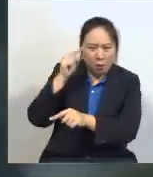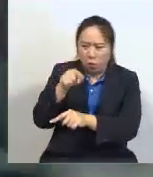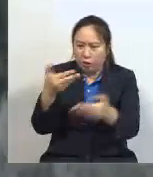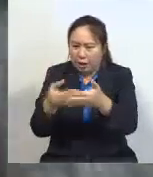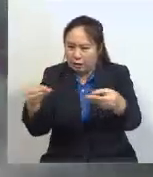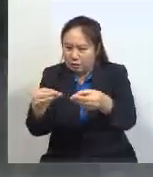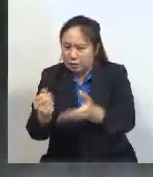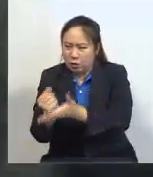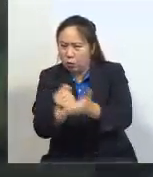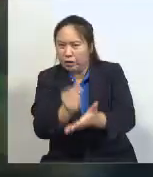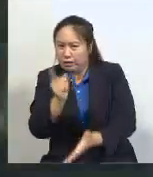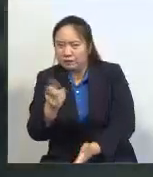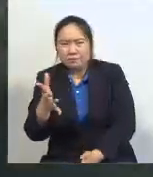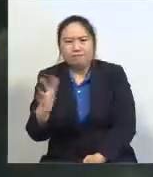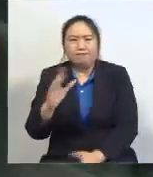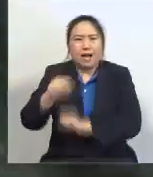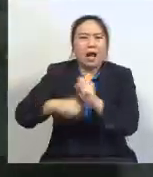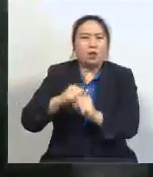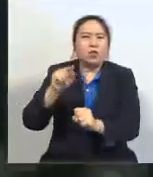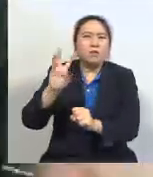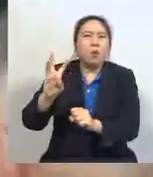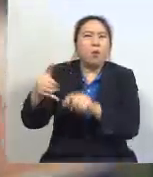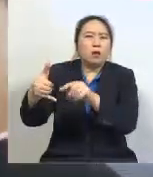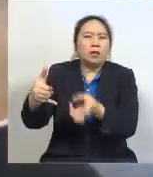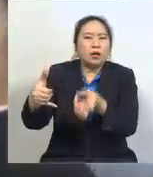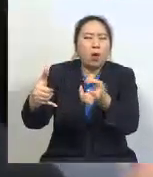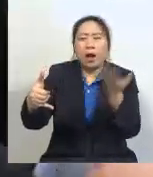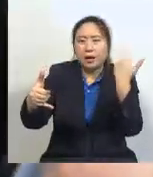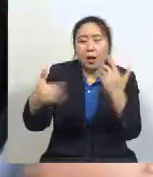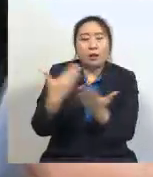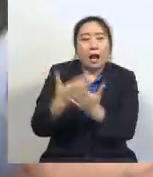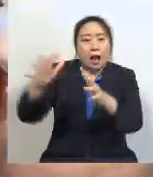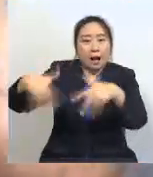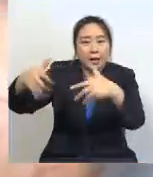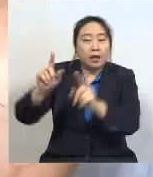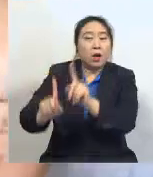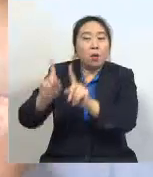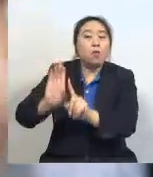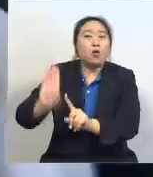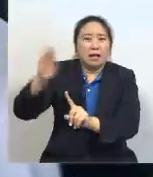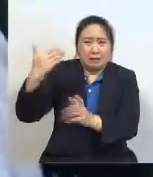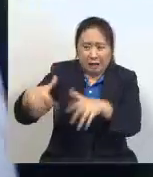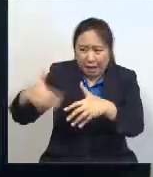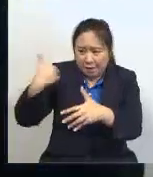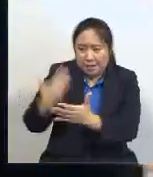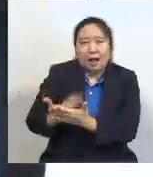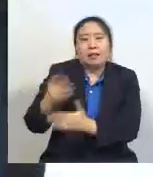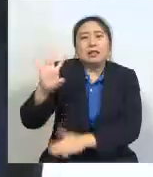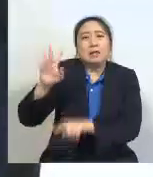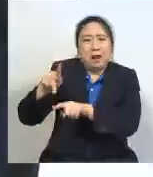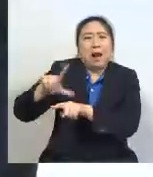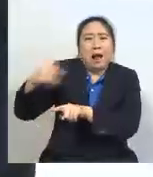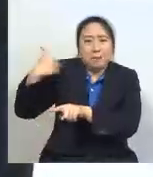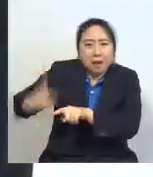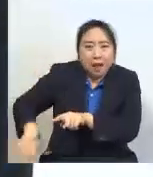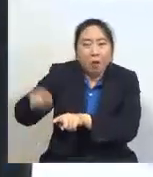อกเงินอีกทั้งนายพานทองแท้มีอายุเพียง26ปีและขณะนั้นมีเงินรายได้จากหุ้นในบริษัทอยู่แล้วถึง 4,000 ล้านบาท